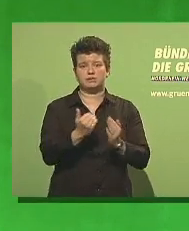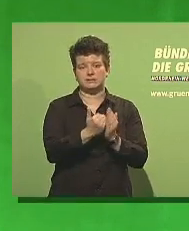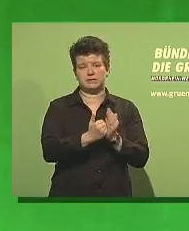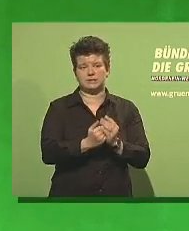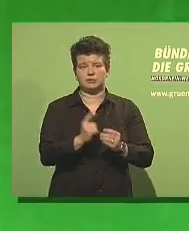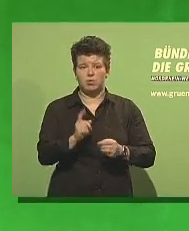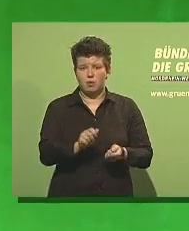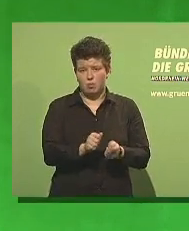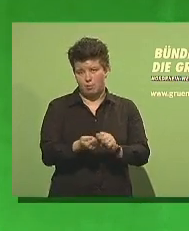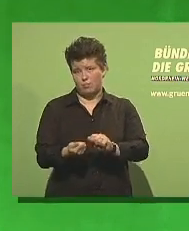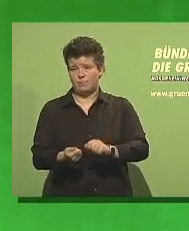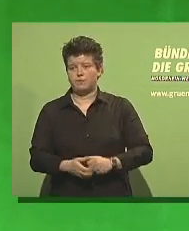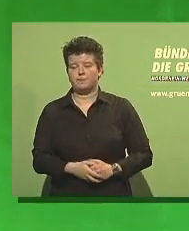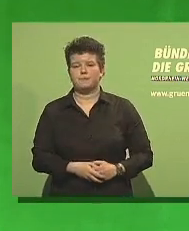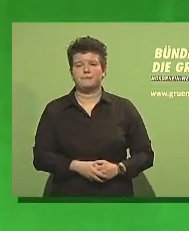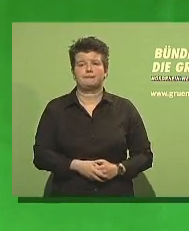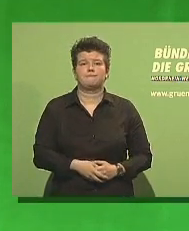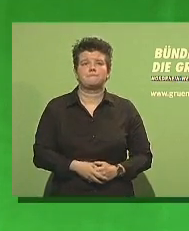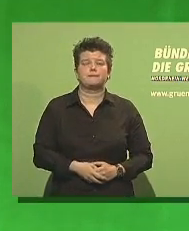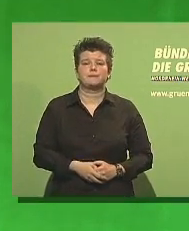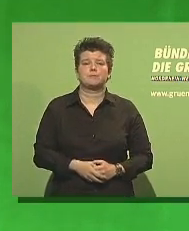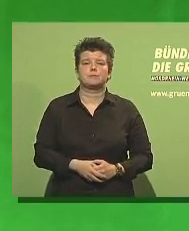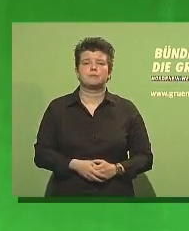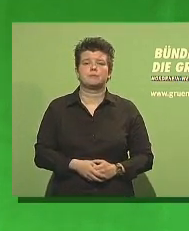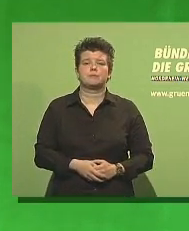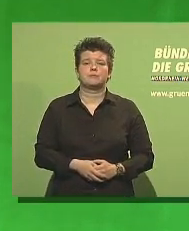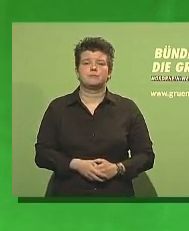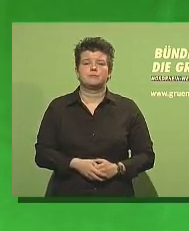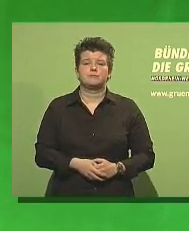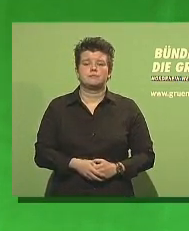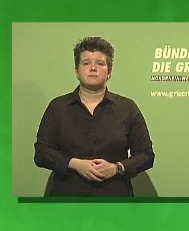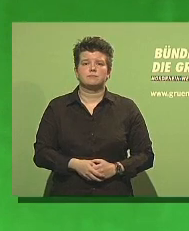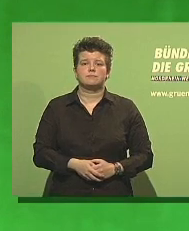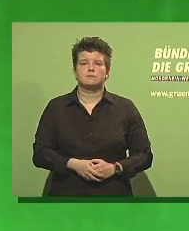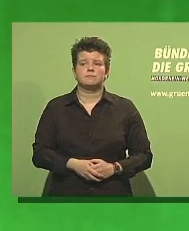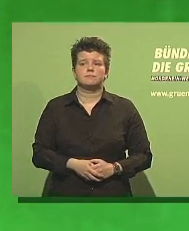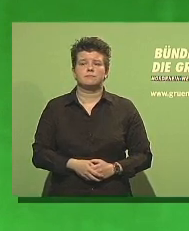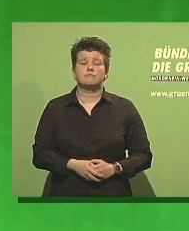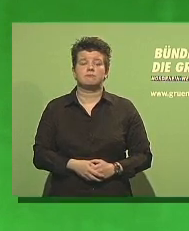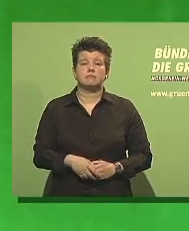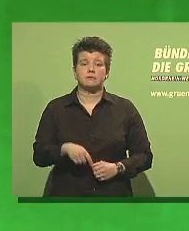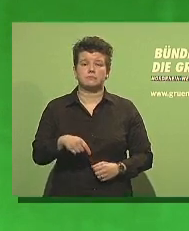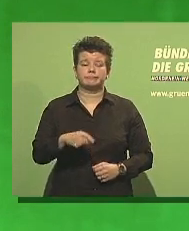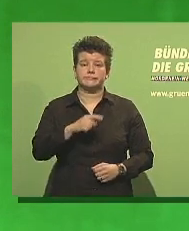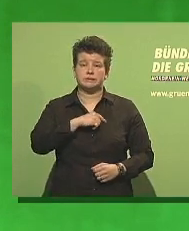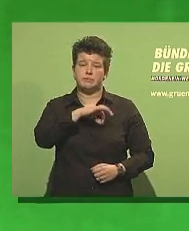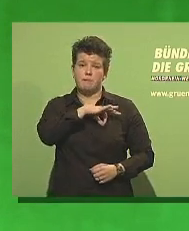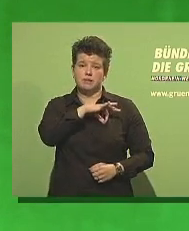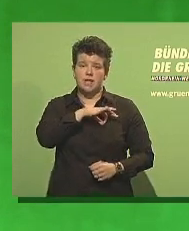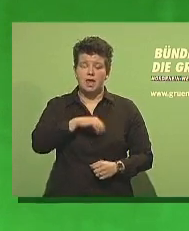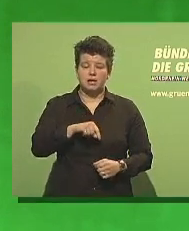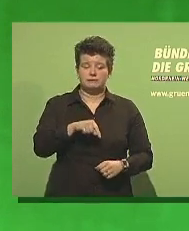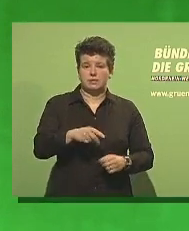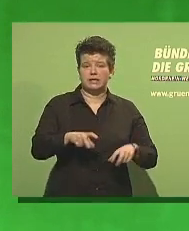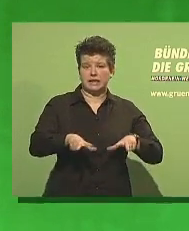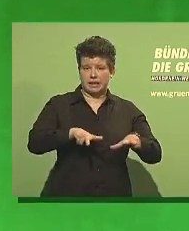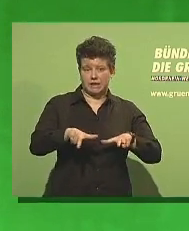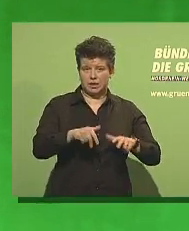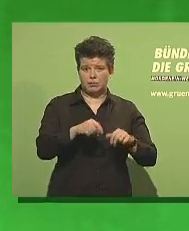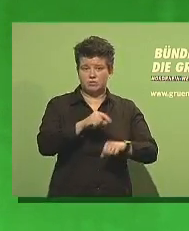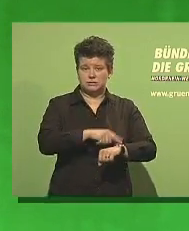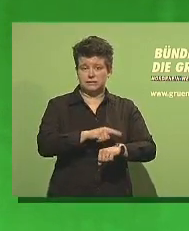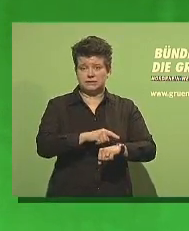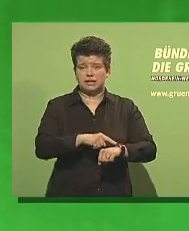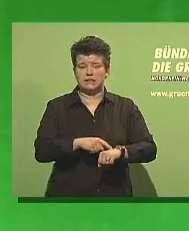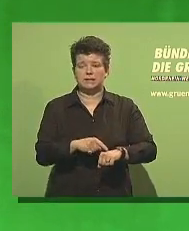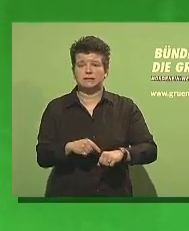auch aus unserer eigenen Regierungszeit. Und daraus müssen wir die Konsequenzen ziehen. Das ist für mich ein Projekt,